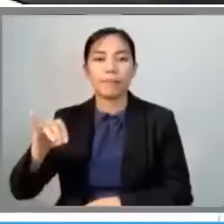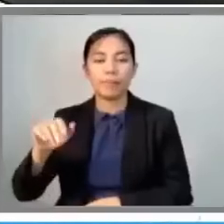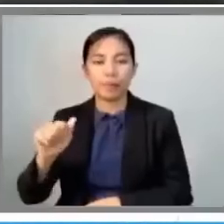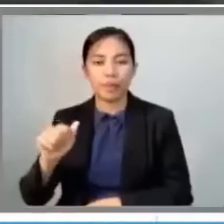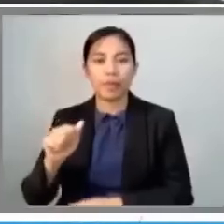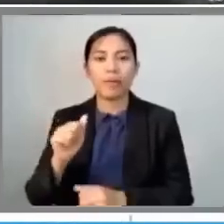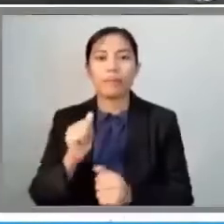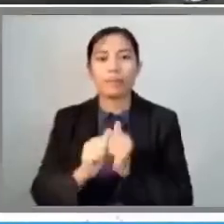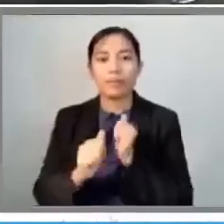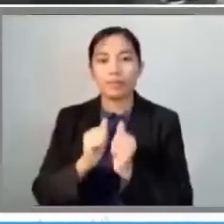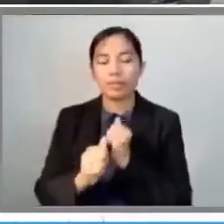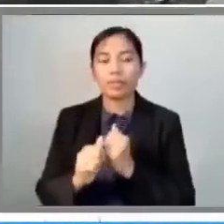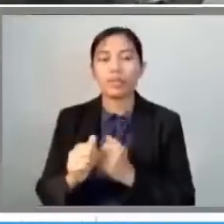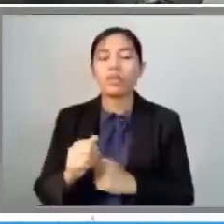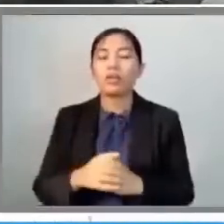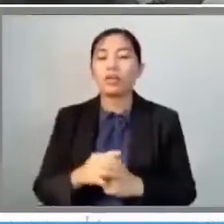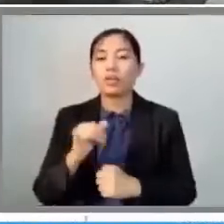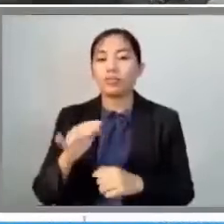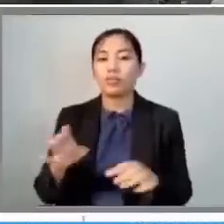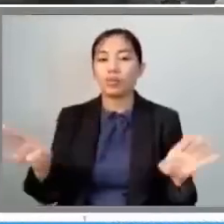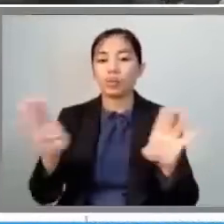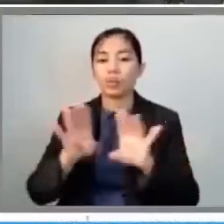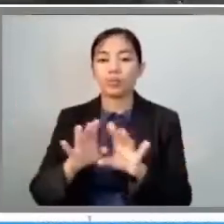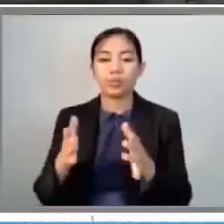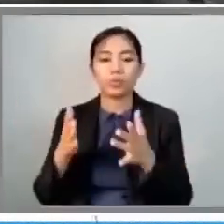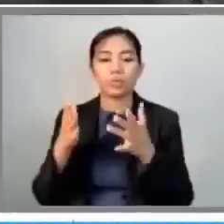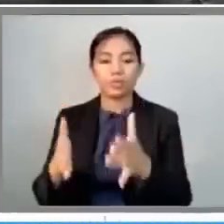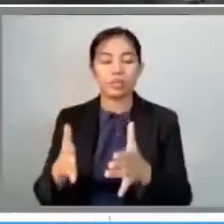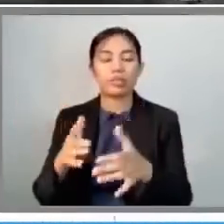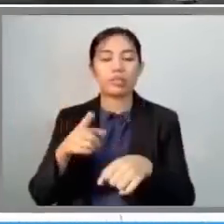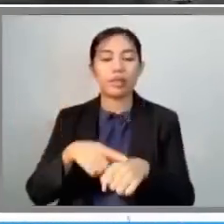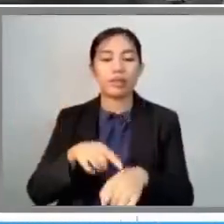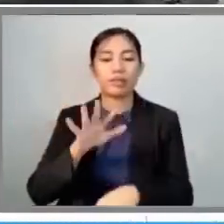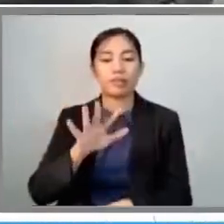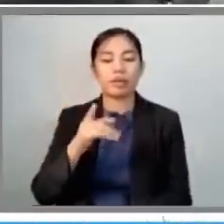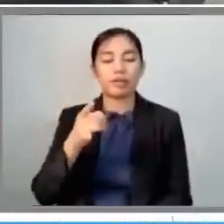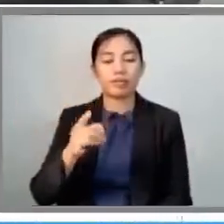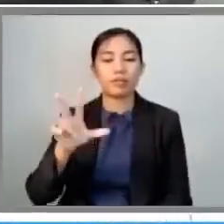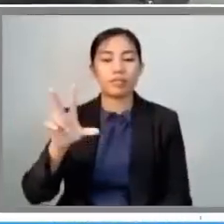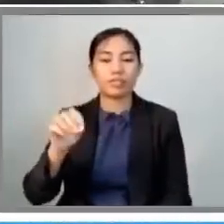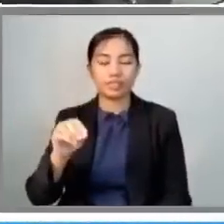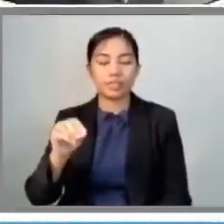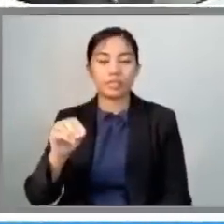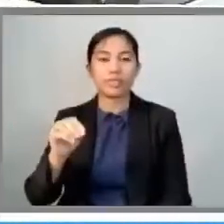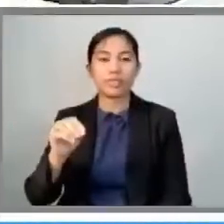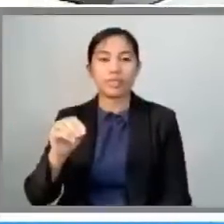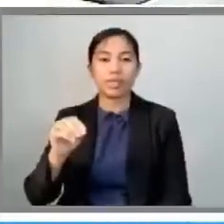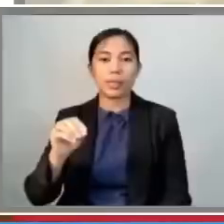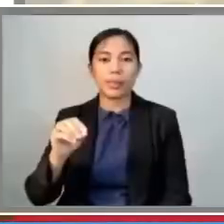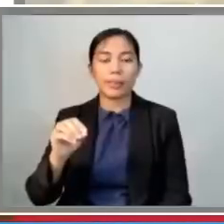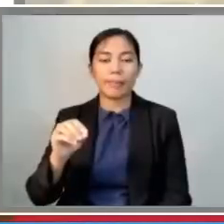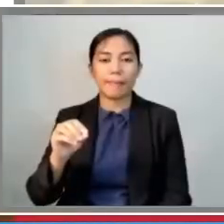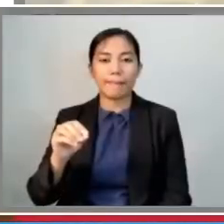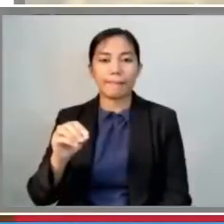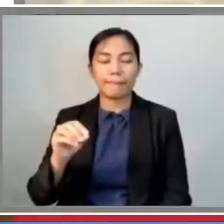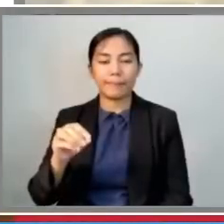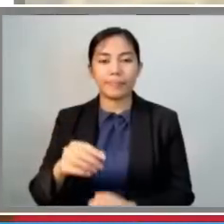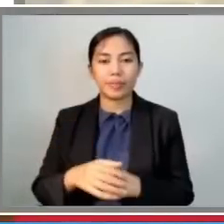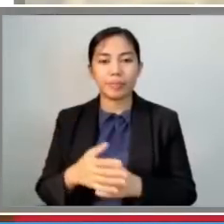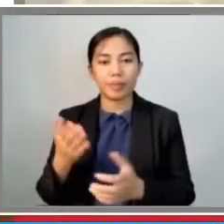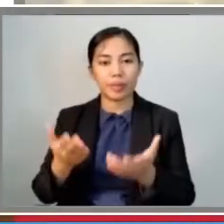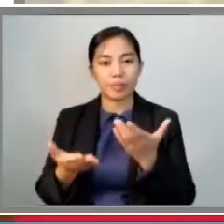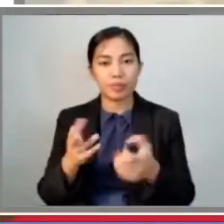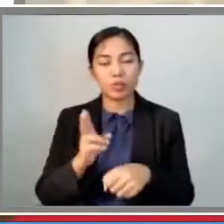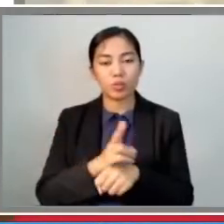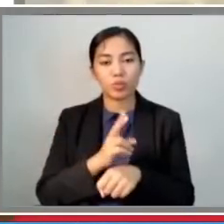pagkapos sinara natin yung Arena ng 5:30 I mean yung siyudad de Victor ah maing d na lang po sila didiretso sa mga nabanggit